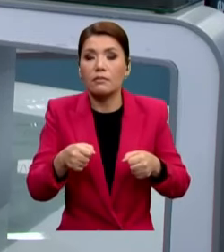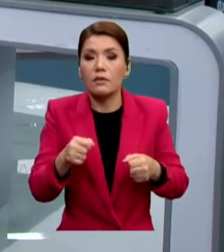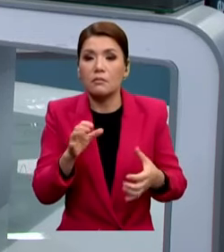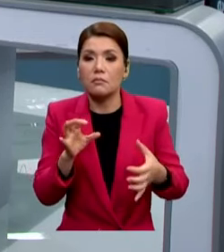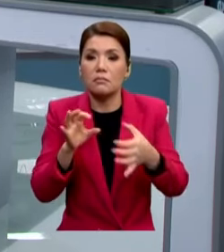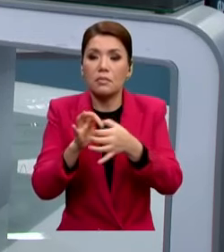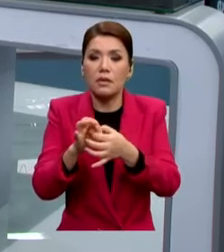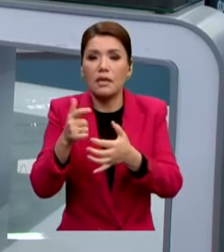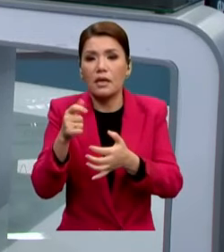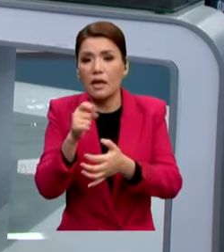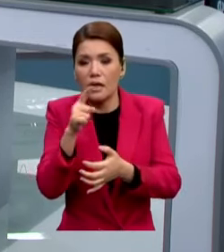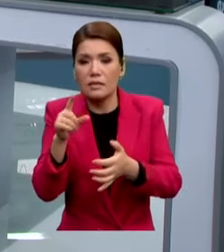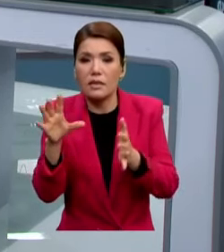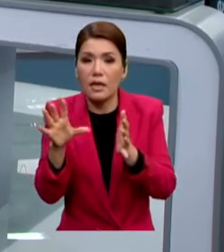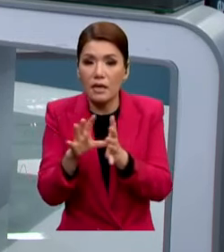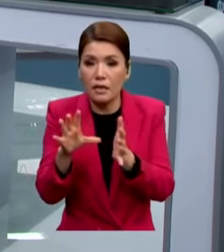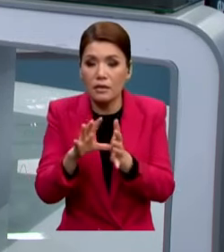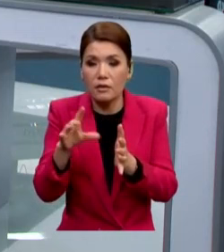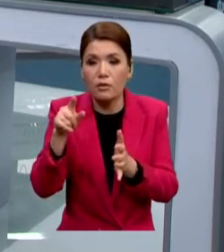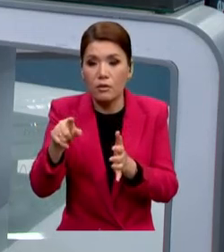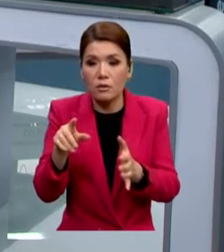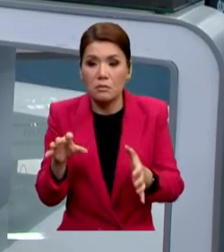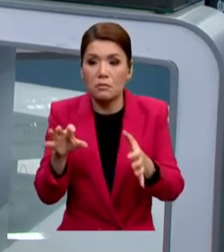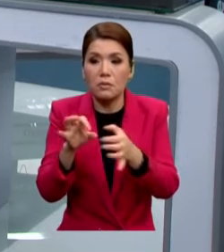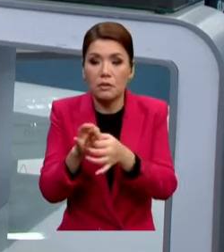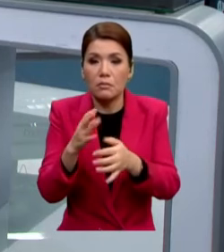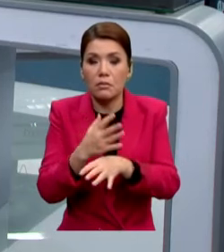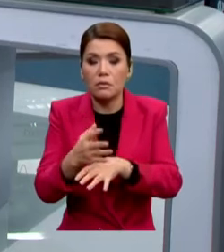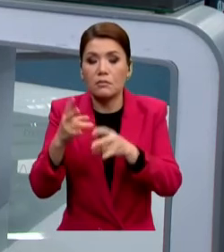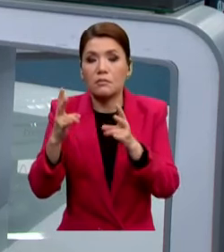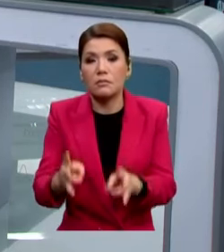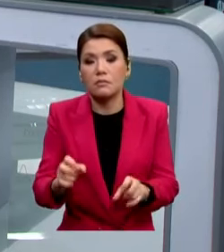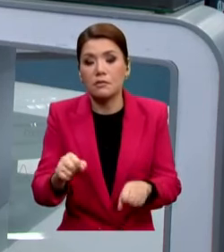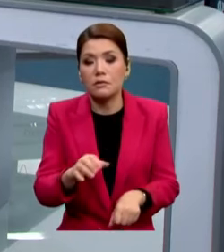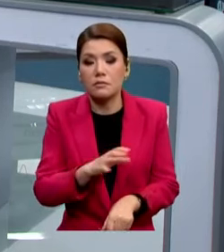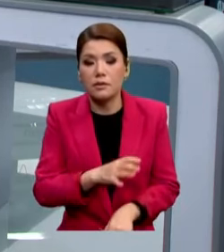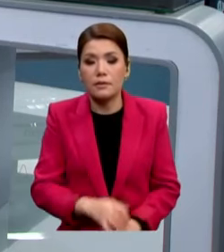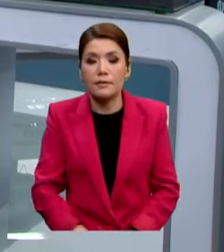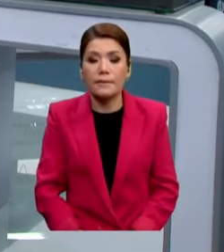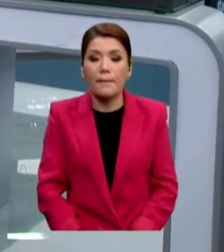к тому же газу и электричеству, запросто может привести к трагедии. Марина Низовкина продолжит тему.